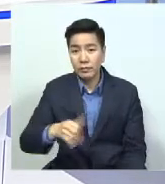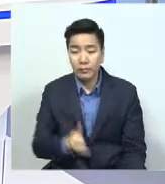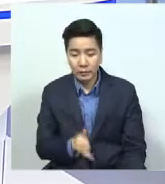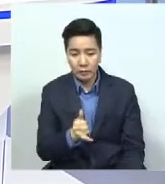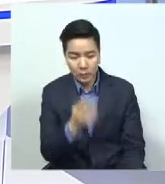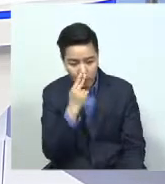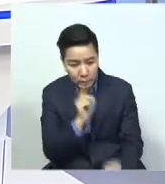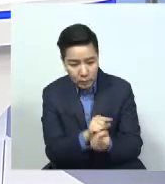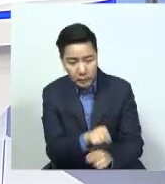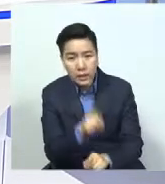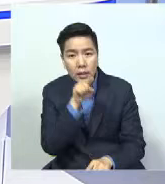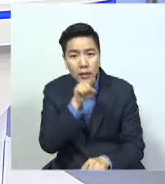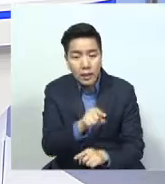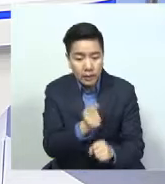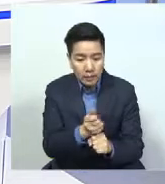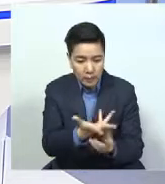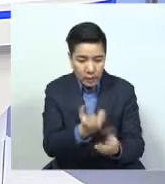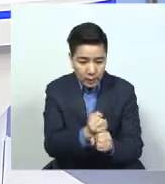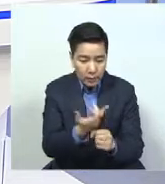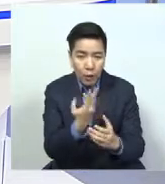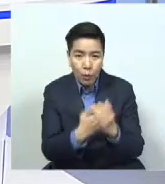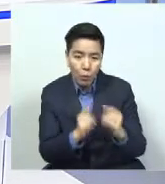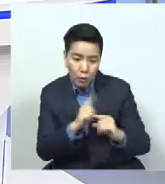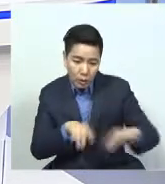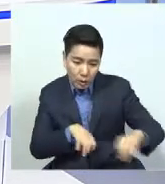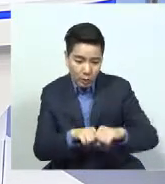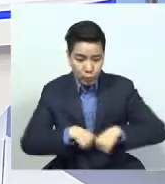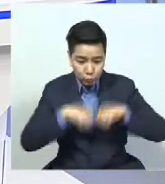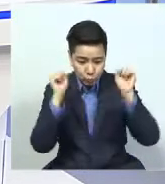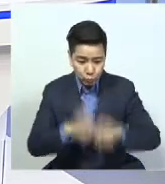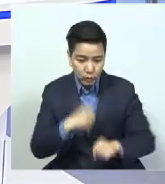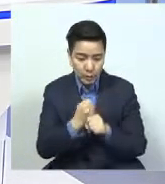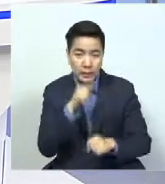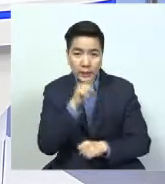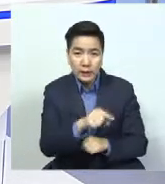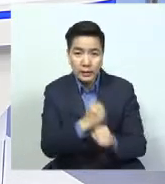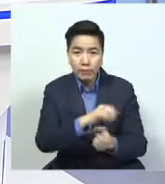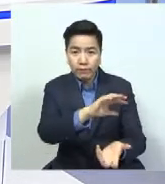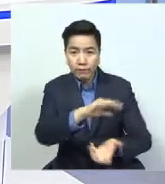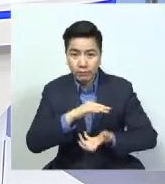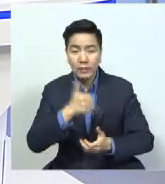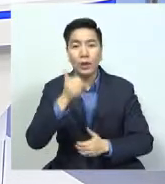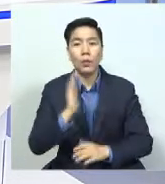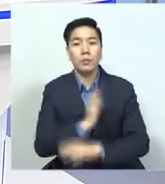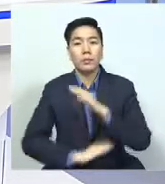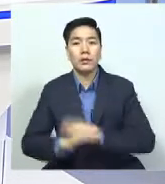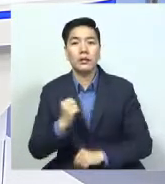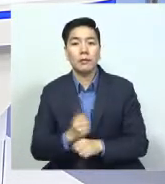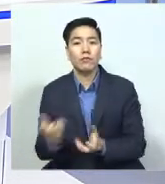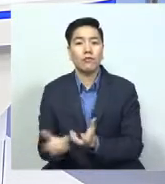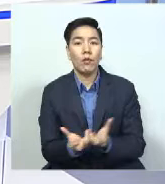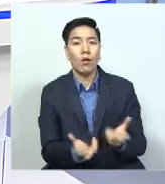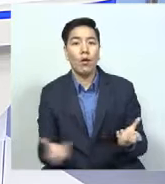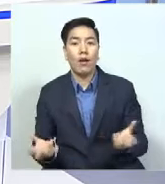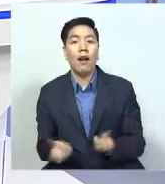ๆไปเดินเจอเนี่ยก็สามารถที่จะประสานมาเหมือนเป็นคู่เจรจากันคู่ทางธุรกิจต่างๆให้หน่วยงานซึ่งมีผู้พิการเป็นผู้ผลิตผล